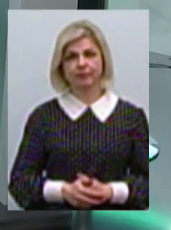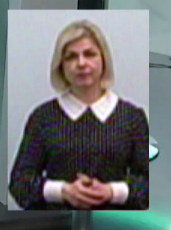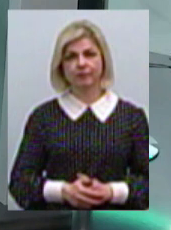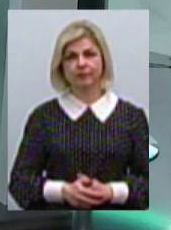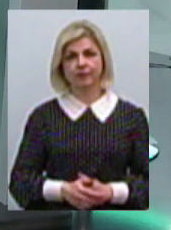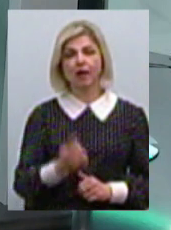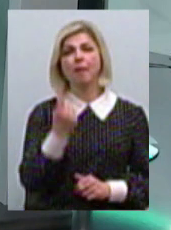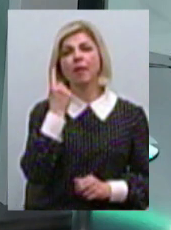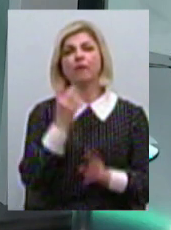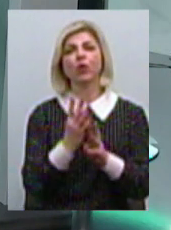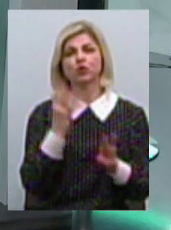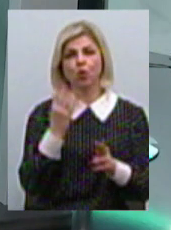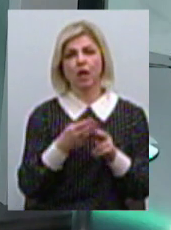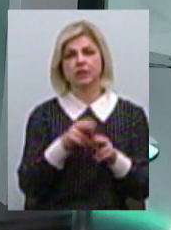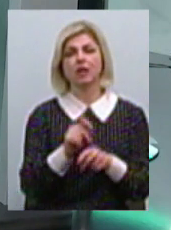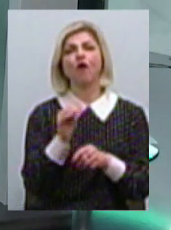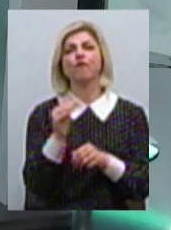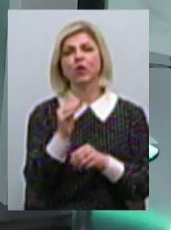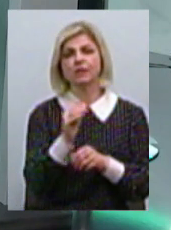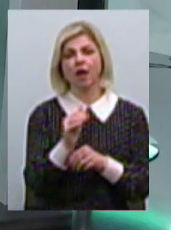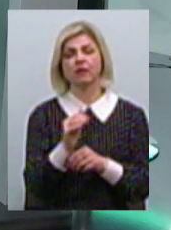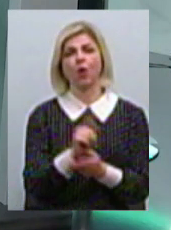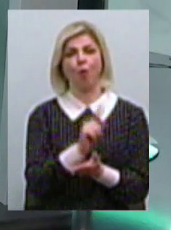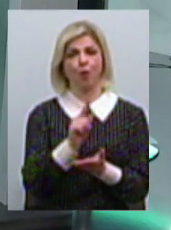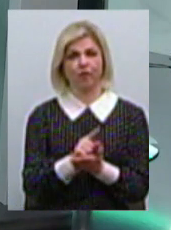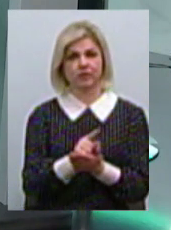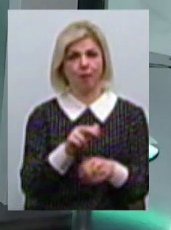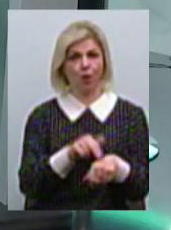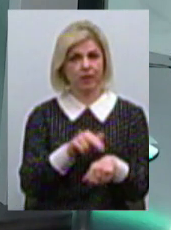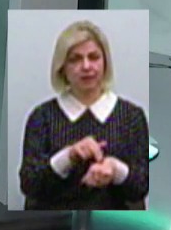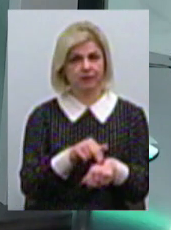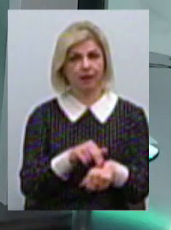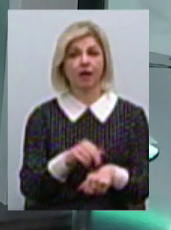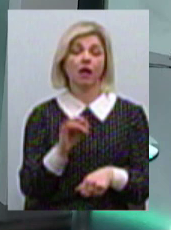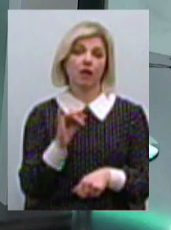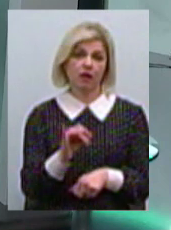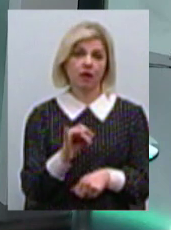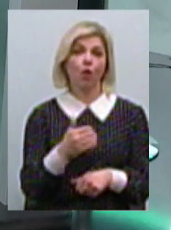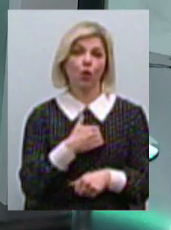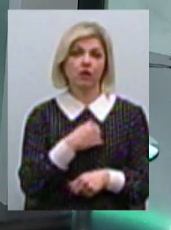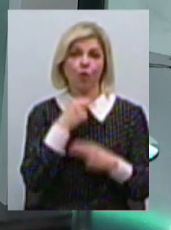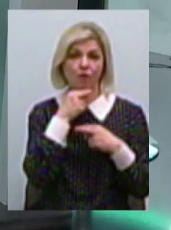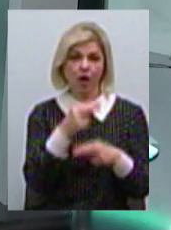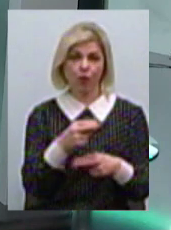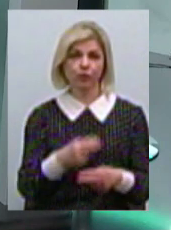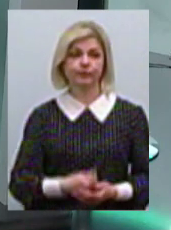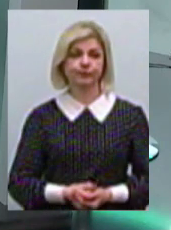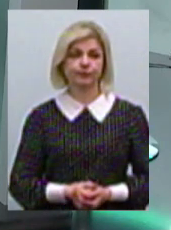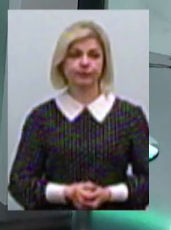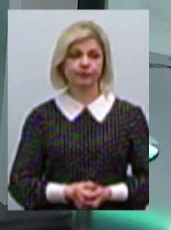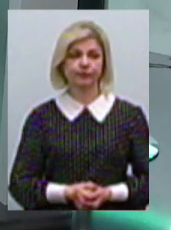В першу чергу, це функціональні, те, що я говорив, функціональні обов'язки поліцейські. І хотів би звернути увагу